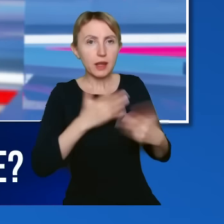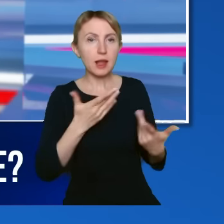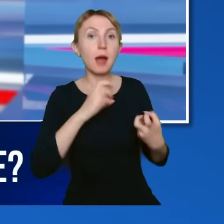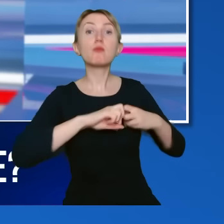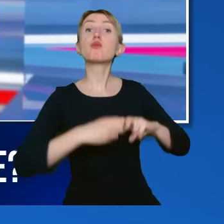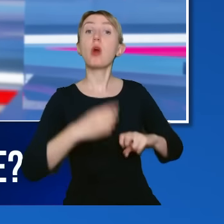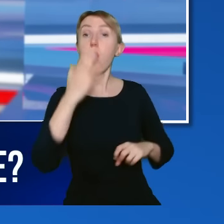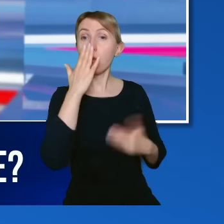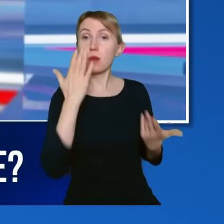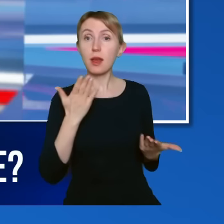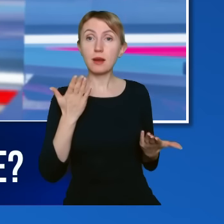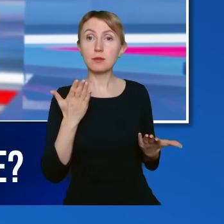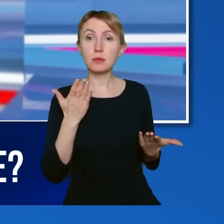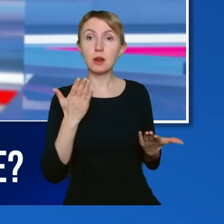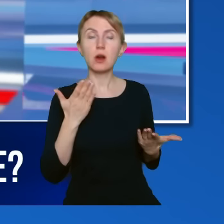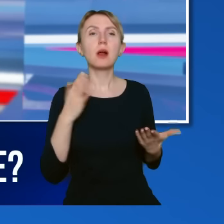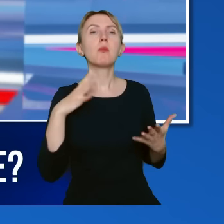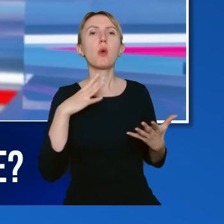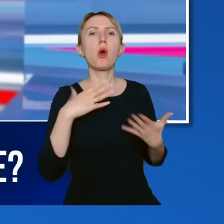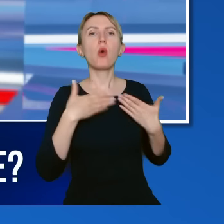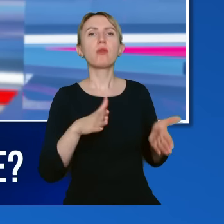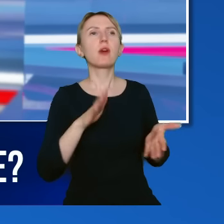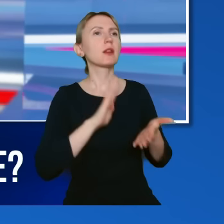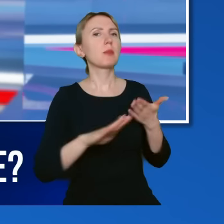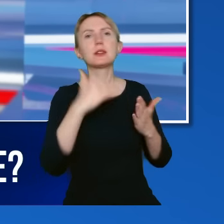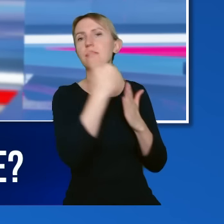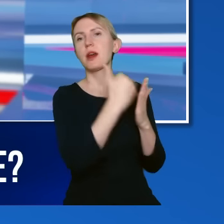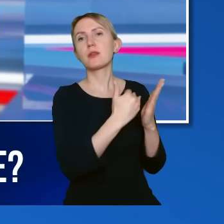tym, że została uwolniona bez żadnych warunków